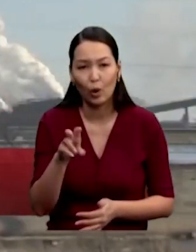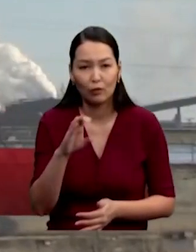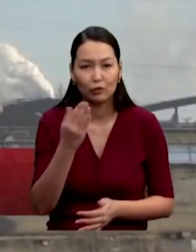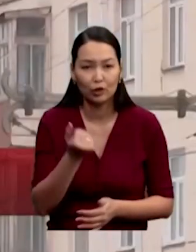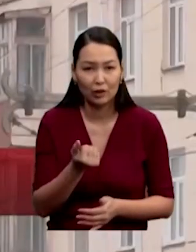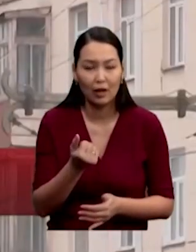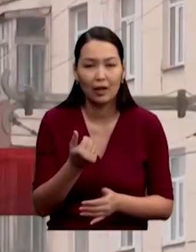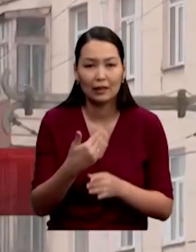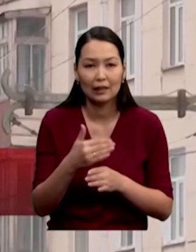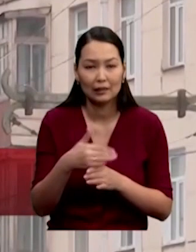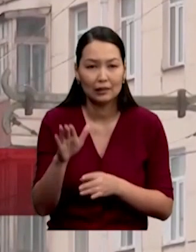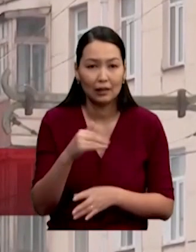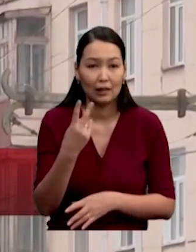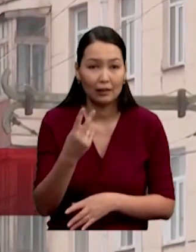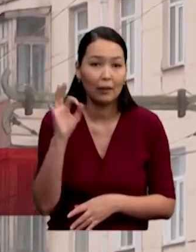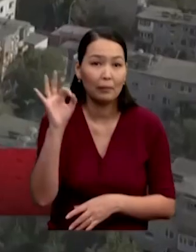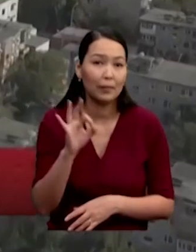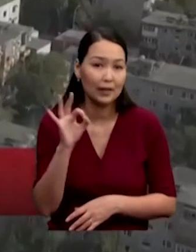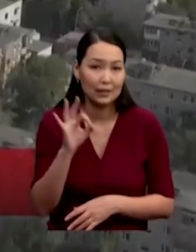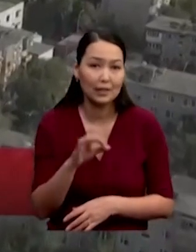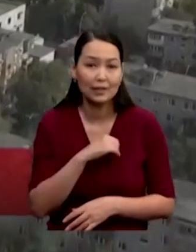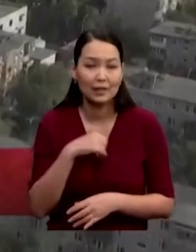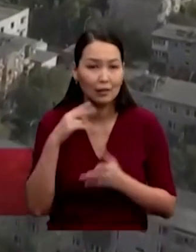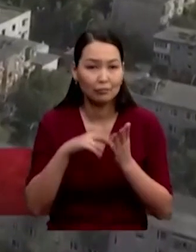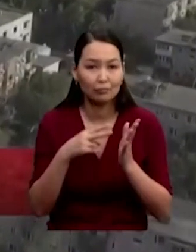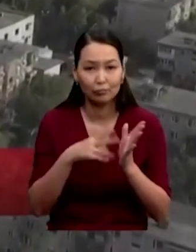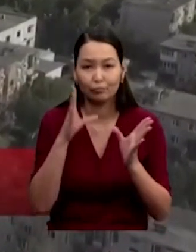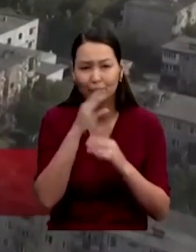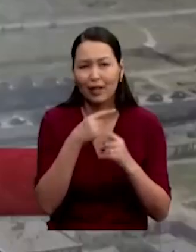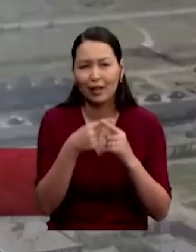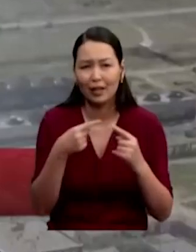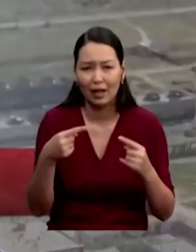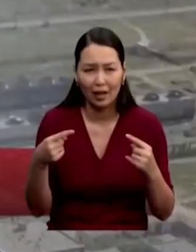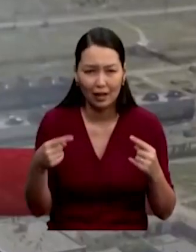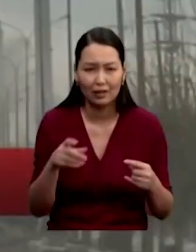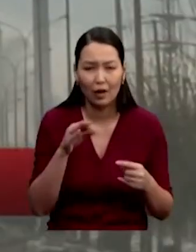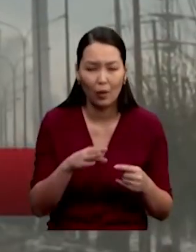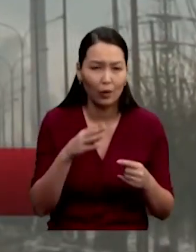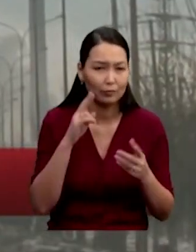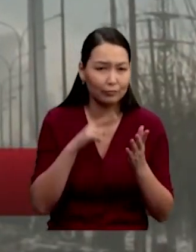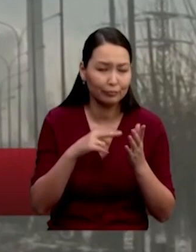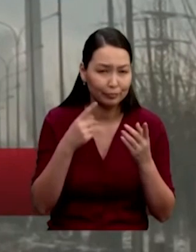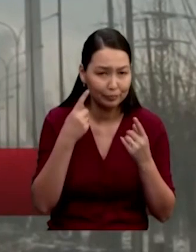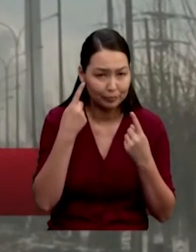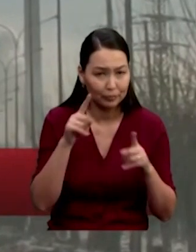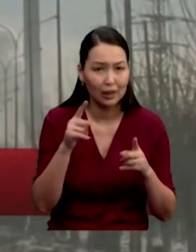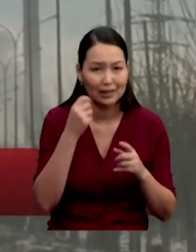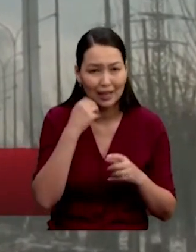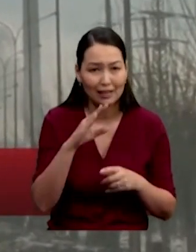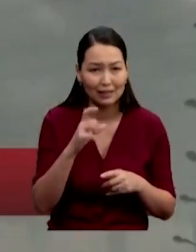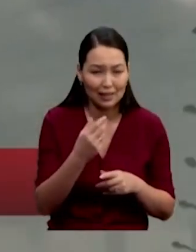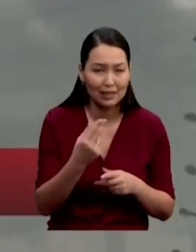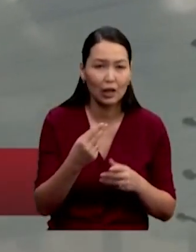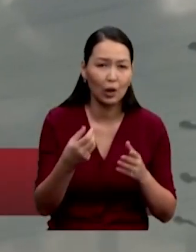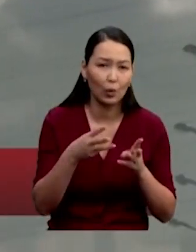ставке кредитования менее 2%. Сами проекты могут быть разными – от модернизации старых ТЭЦ на угле до